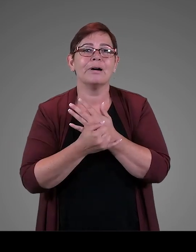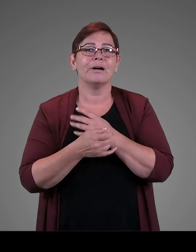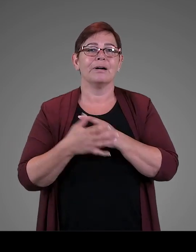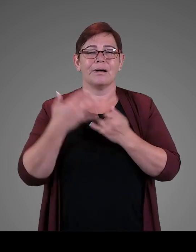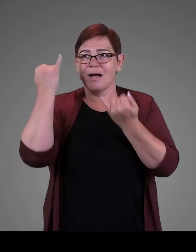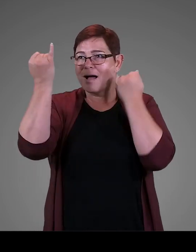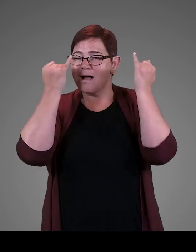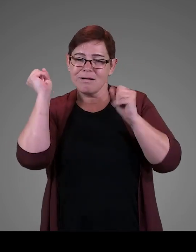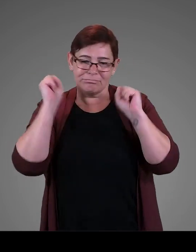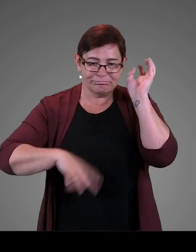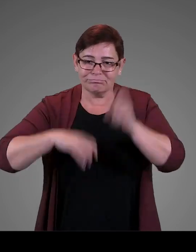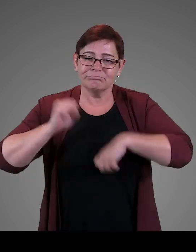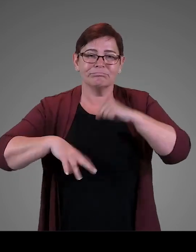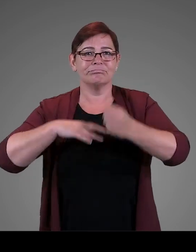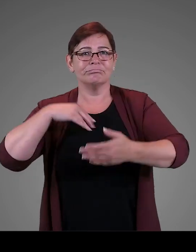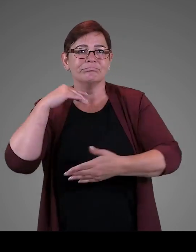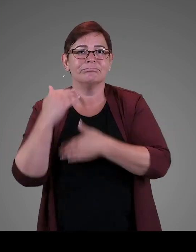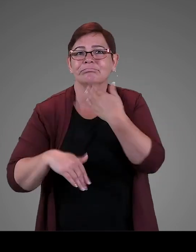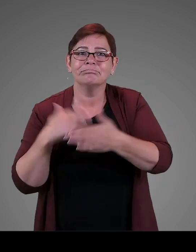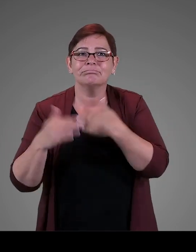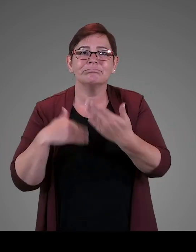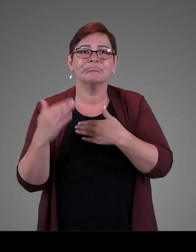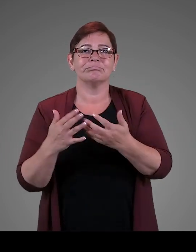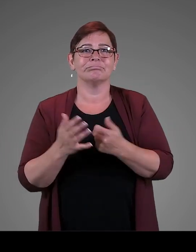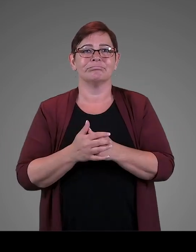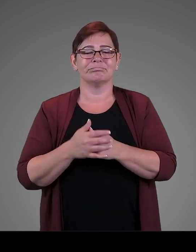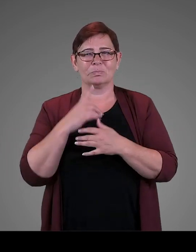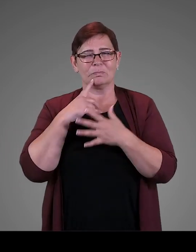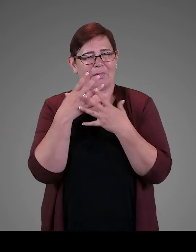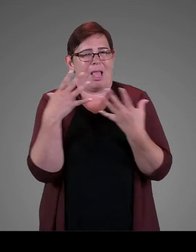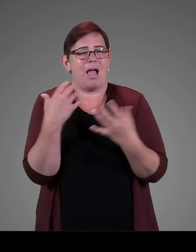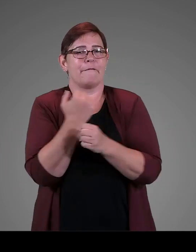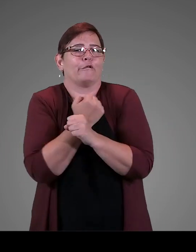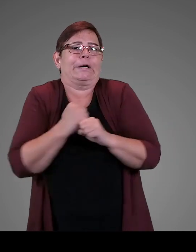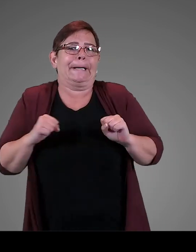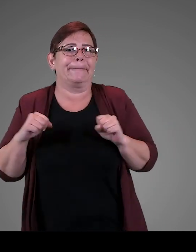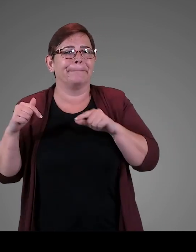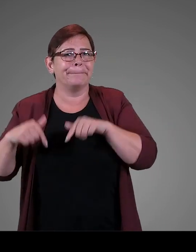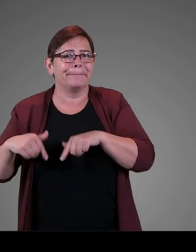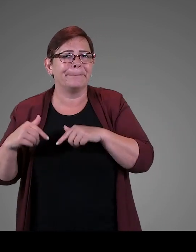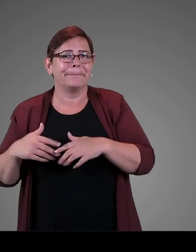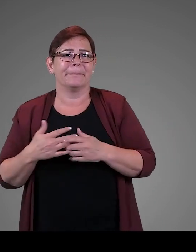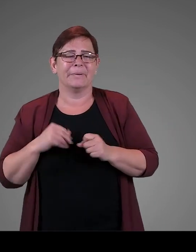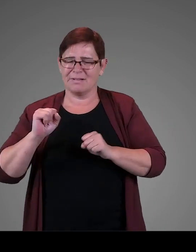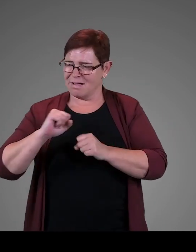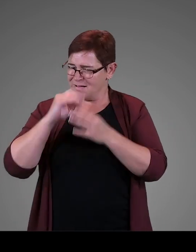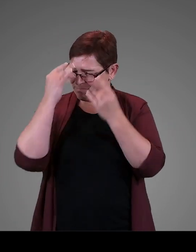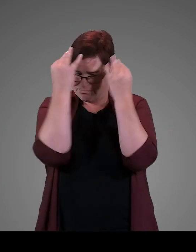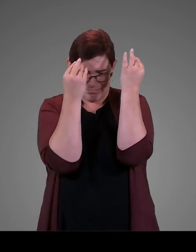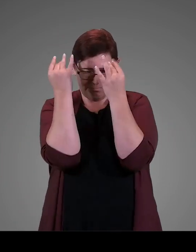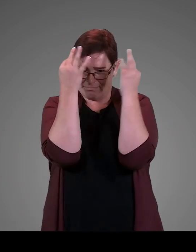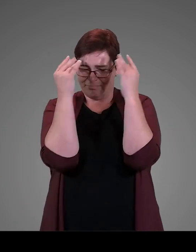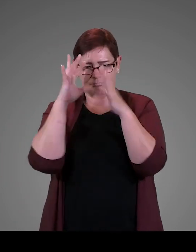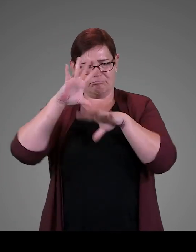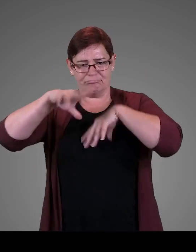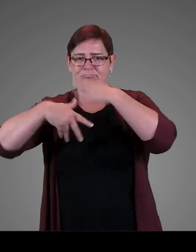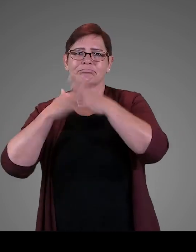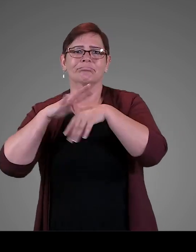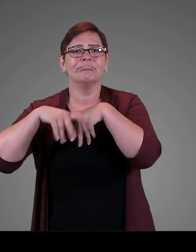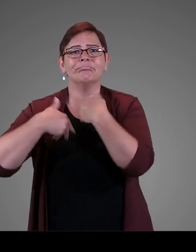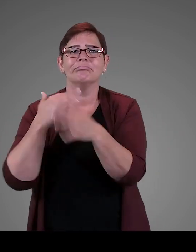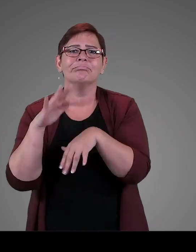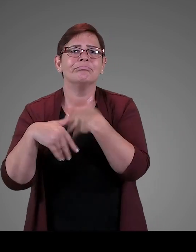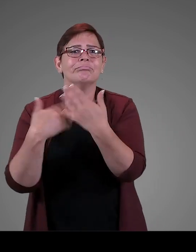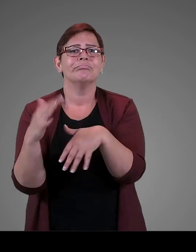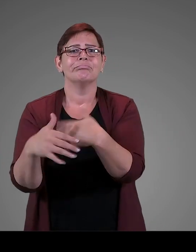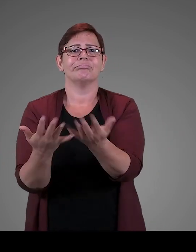idées. C'est comme, il y a beaucoup de liberté. On peut avancer dans nos pensées et dans nos créations